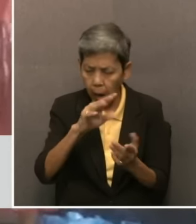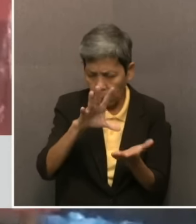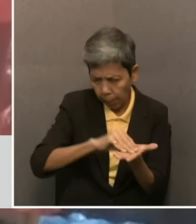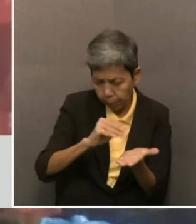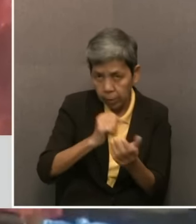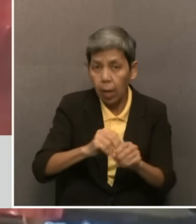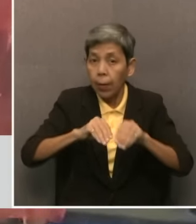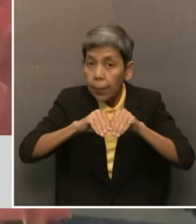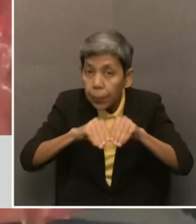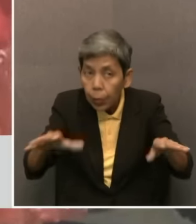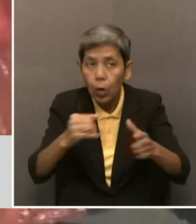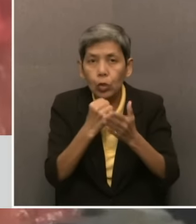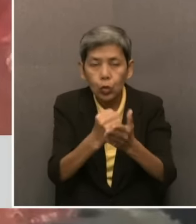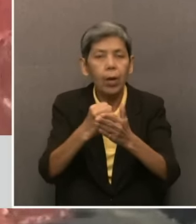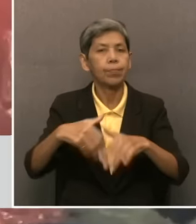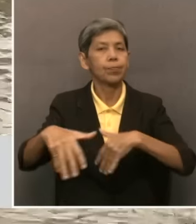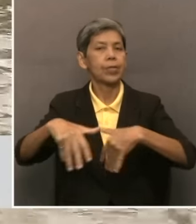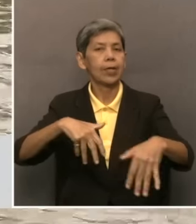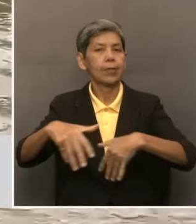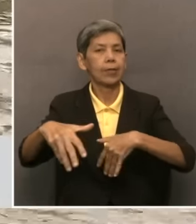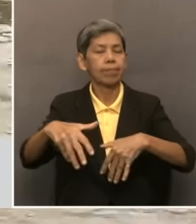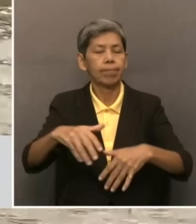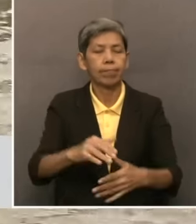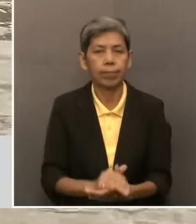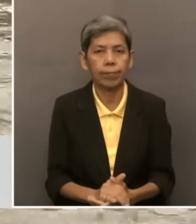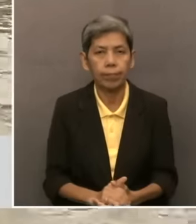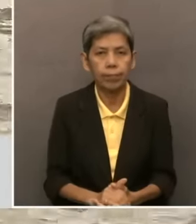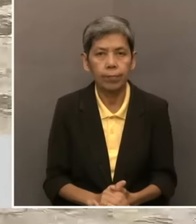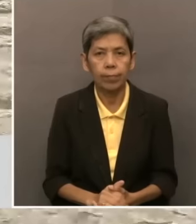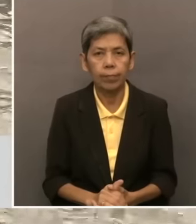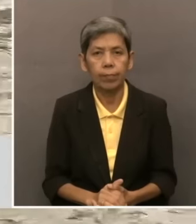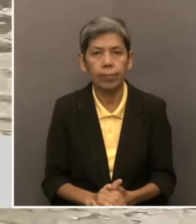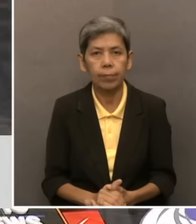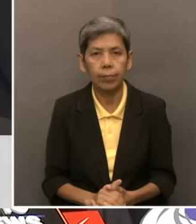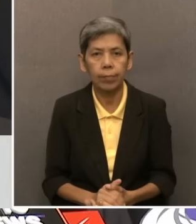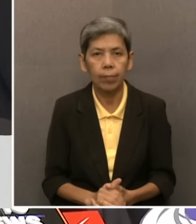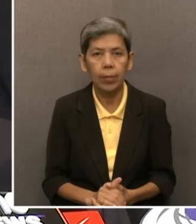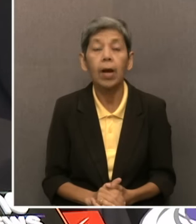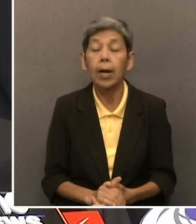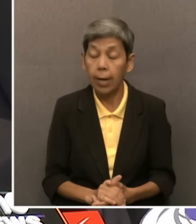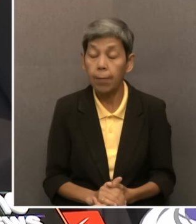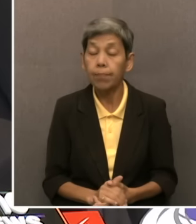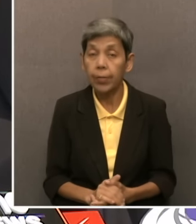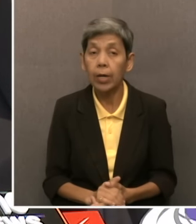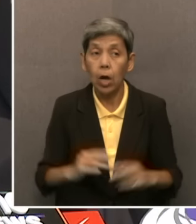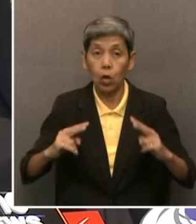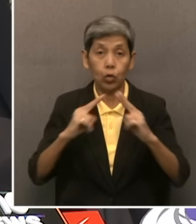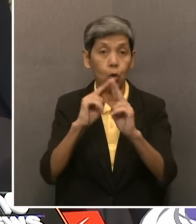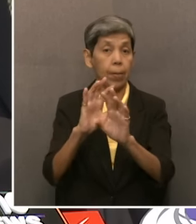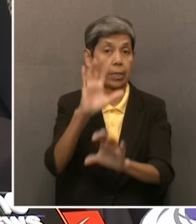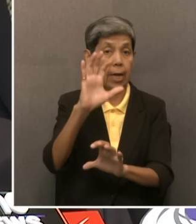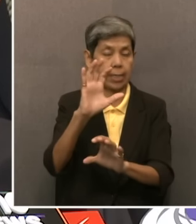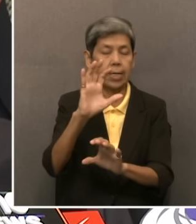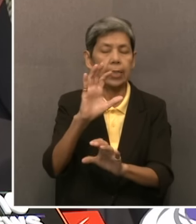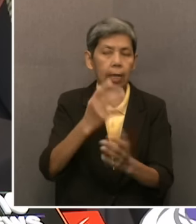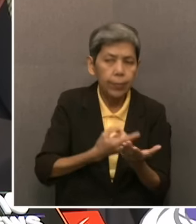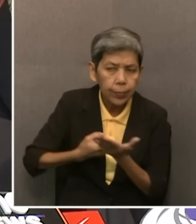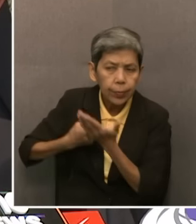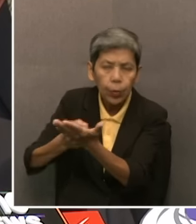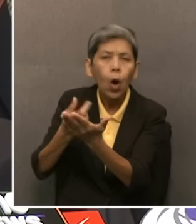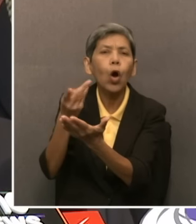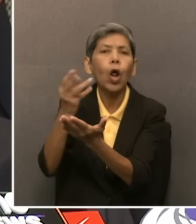ำไปสู่การดูแลช่วยเหลืออย่างทันท่วงทีครับล่าสุดนี้ครับคุณผู้ชมครับทางกระทรวงมหาดไทยได้เตรียมเสนอคณะรัฐมนต